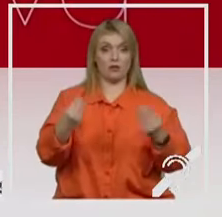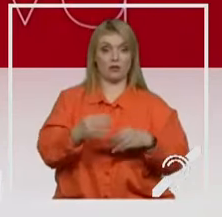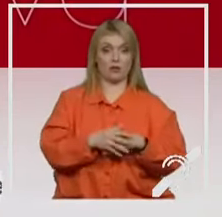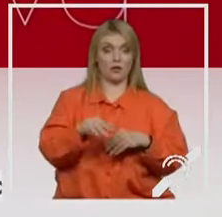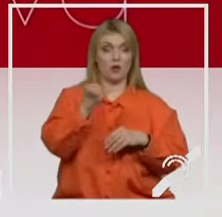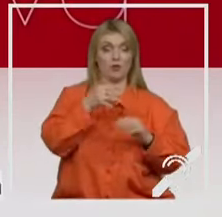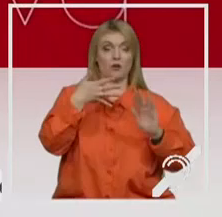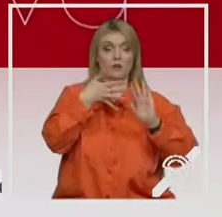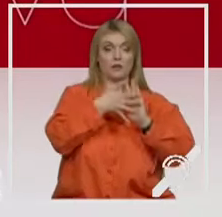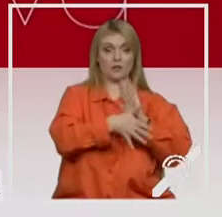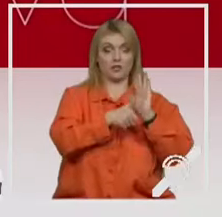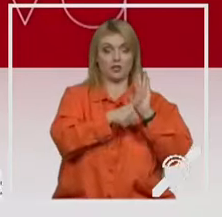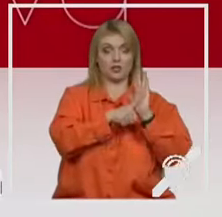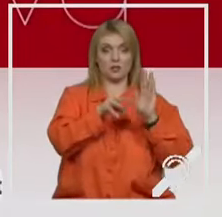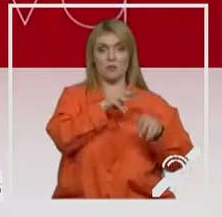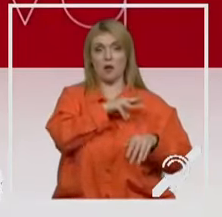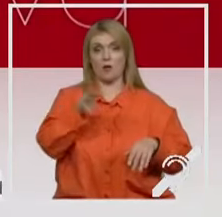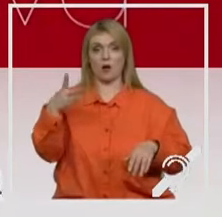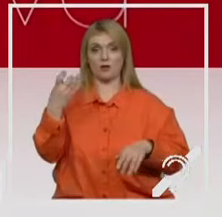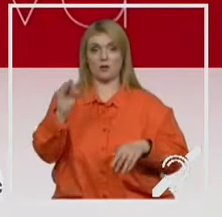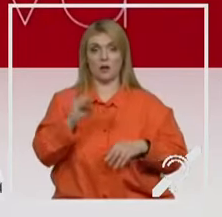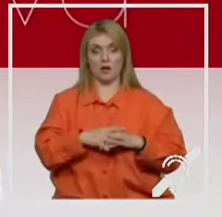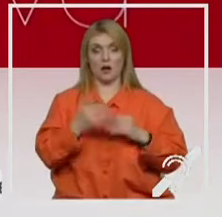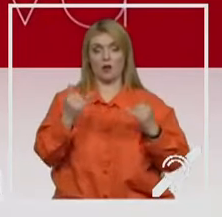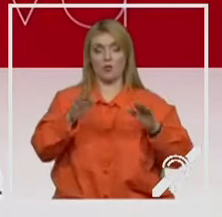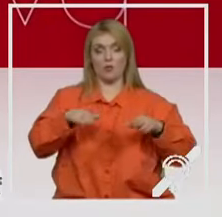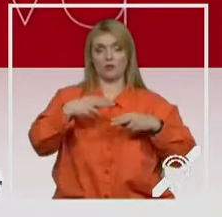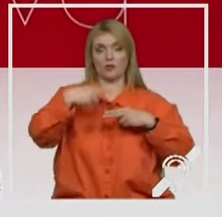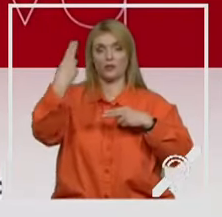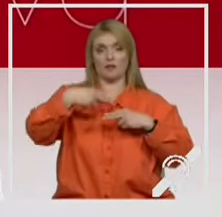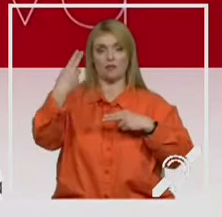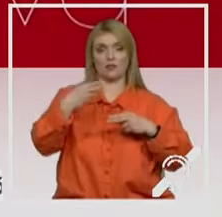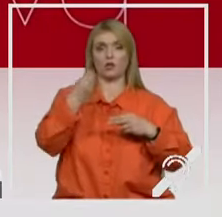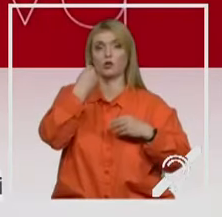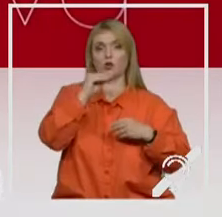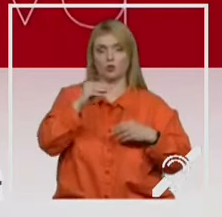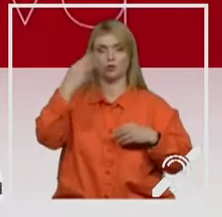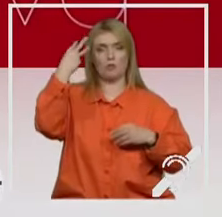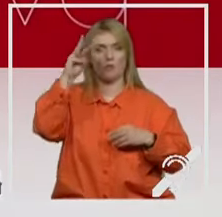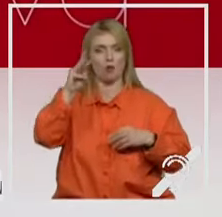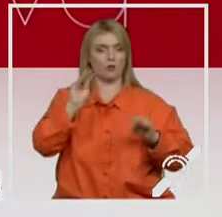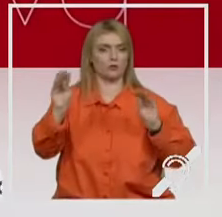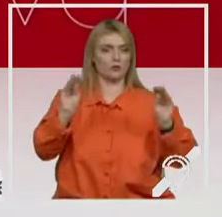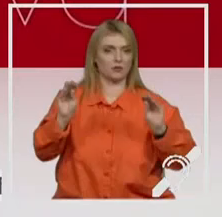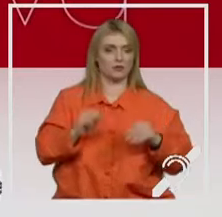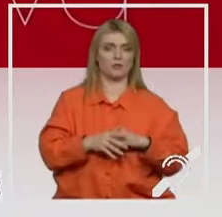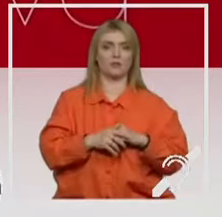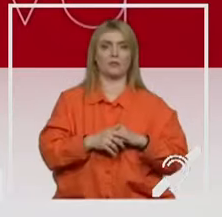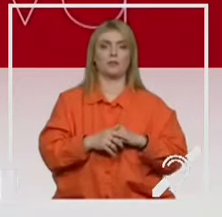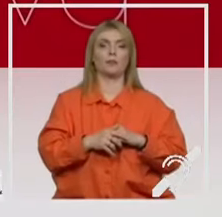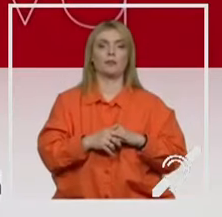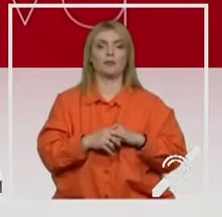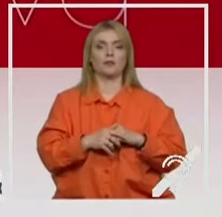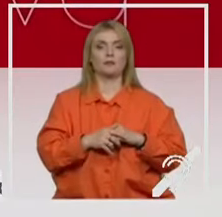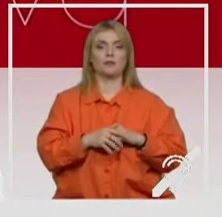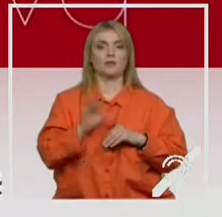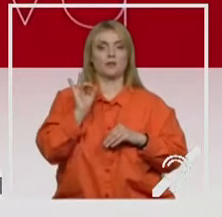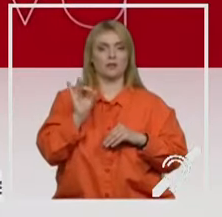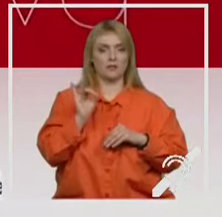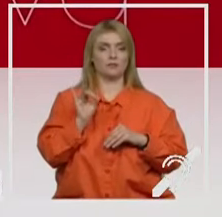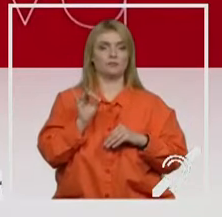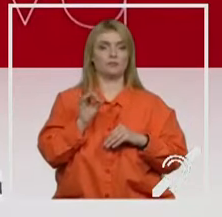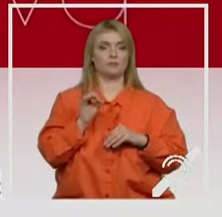s-au cheltuit 6 milioane de lei. Acum, punctul de trecere are o infrastructură modernă, echipamente performante și piste noi.